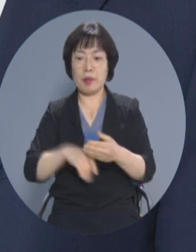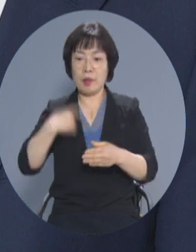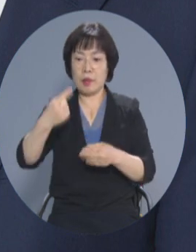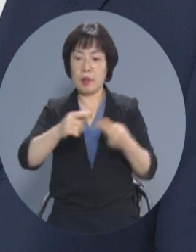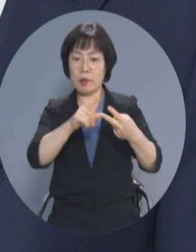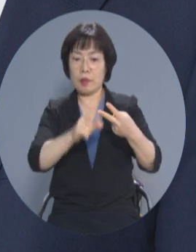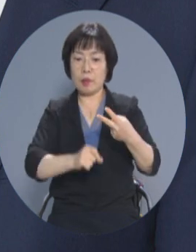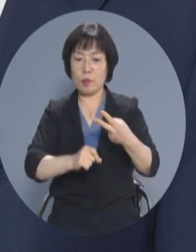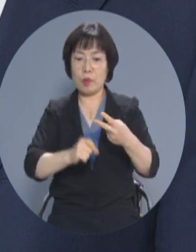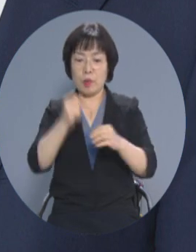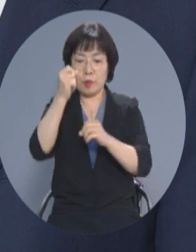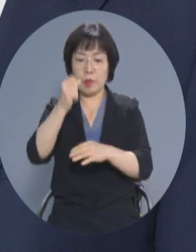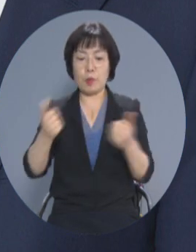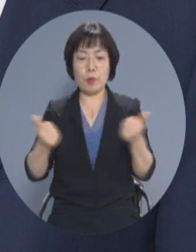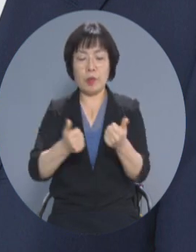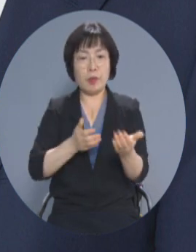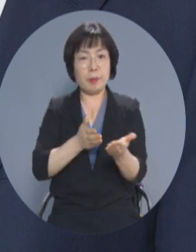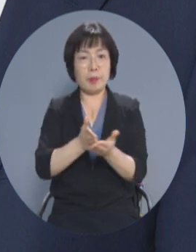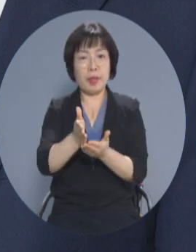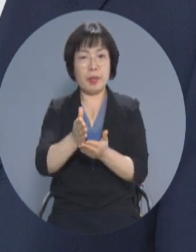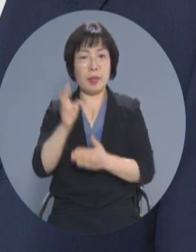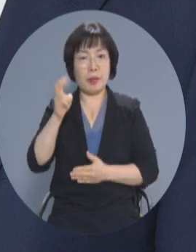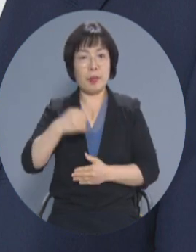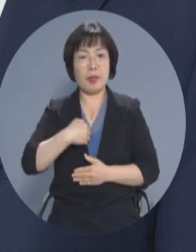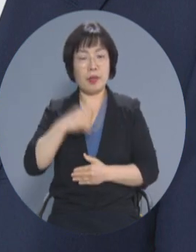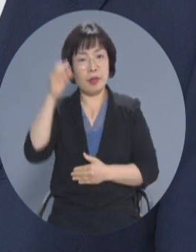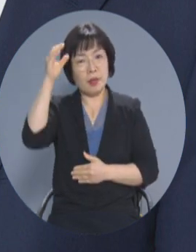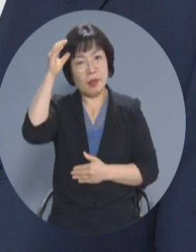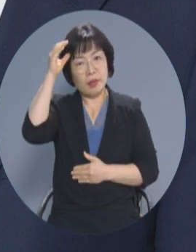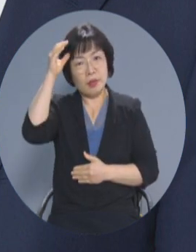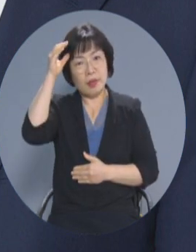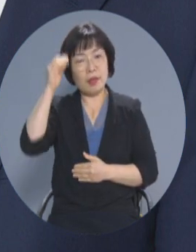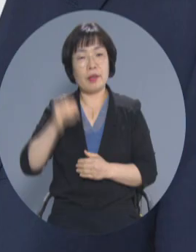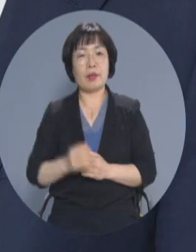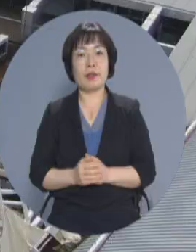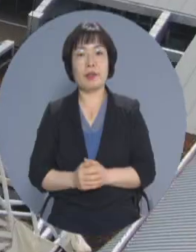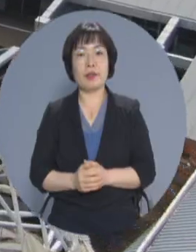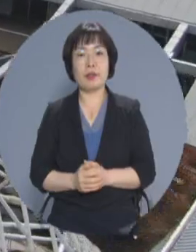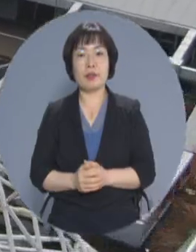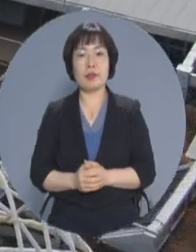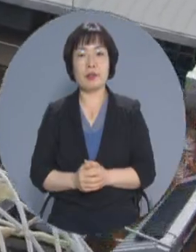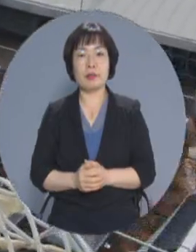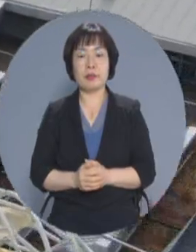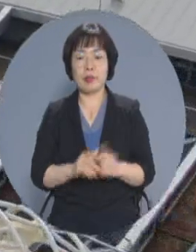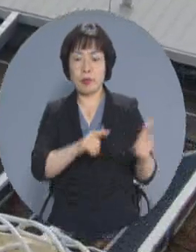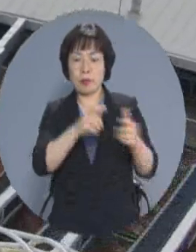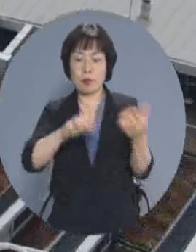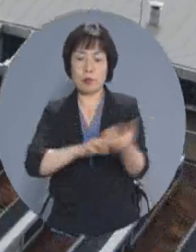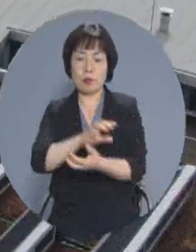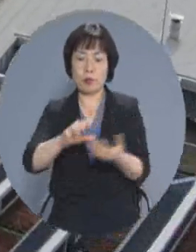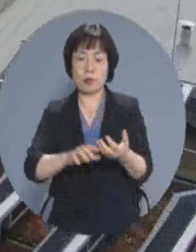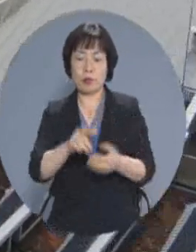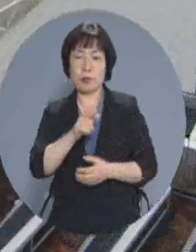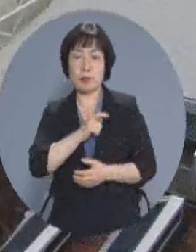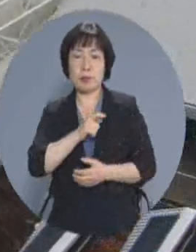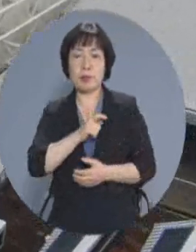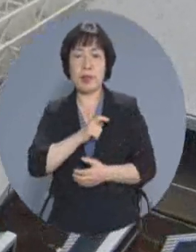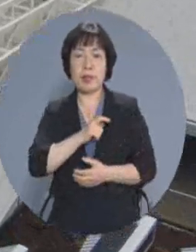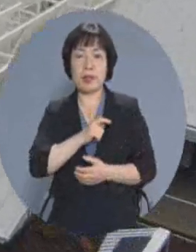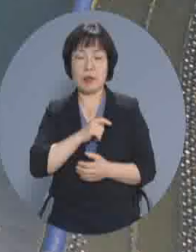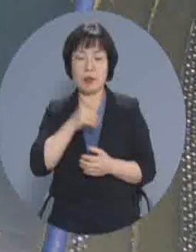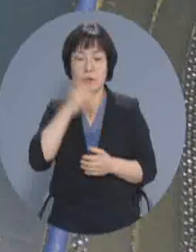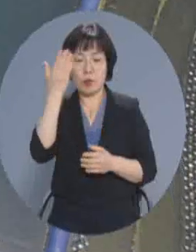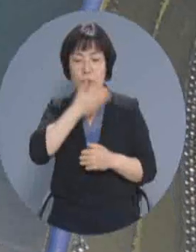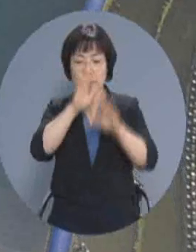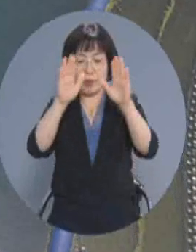있을 본회의에서 아마 통과될 것으로 이렇게 이제 기대하고 희망하고 있는 거죠. 거친 지역 분열 조짐으로까지 악화했던